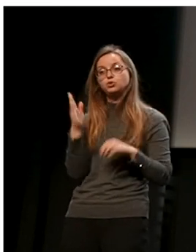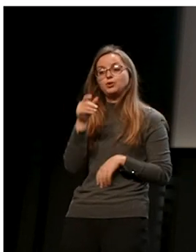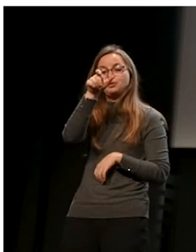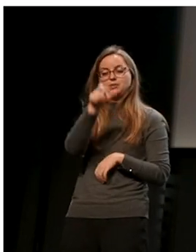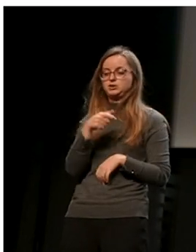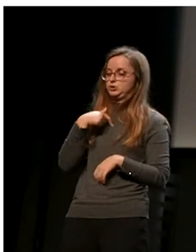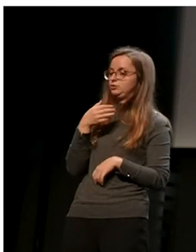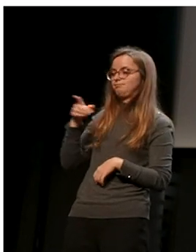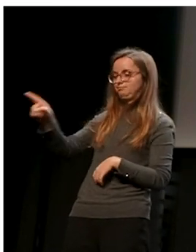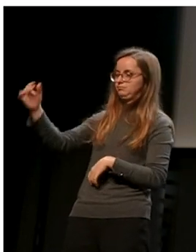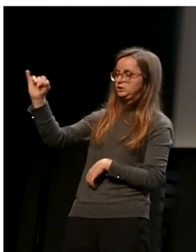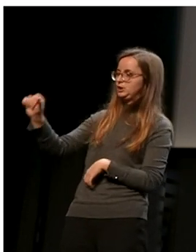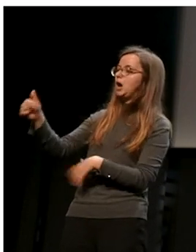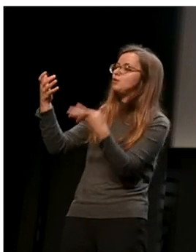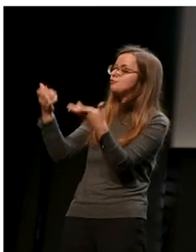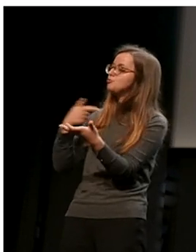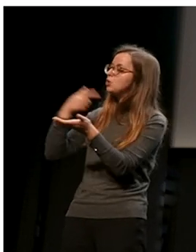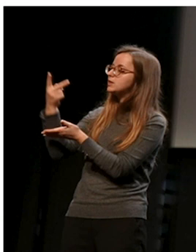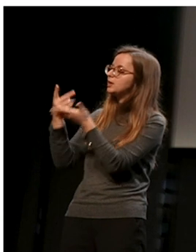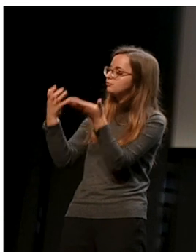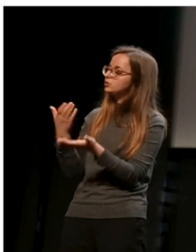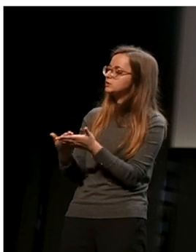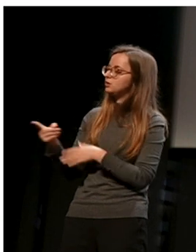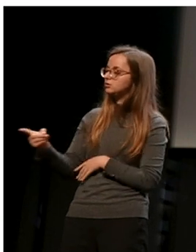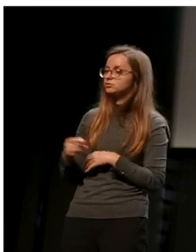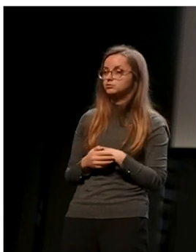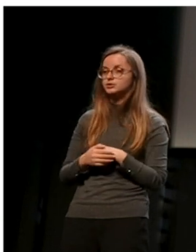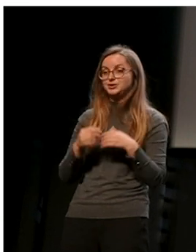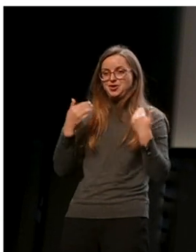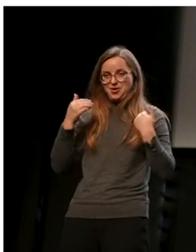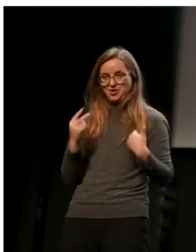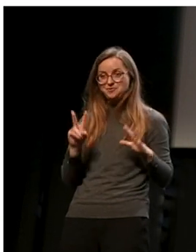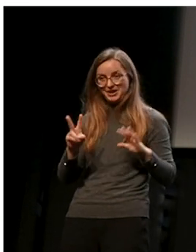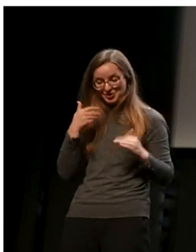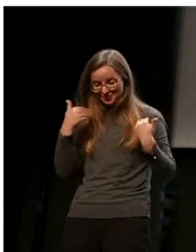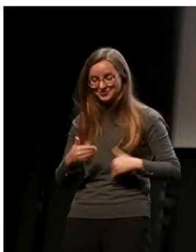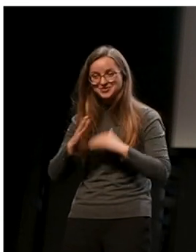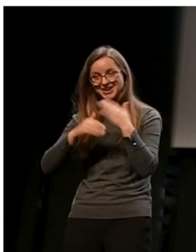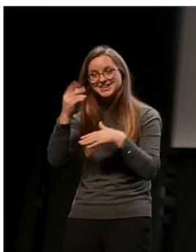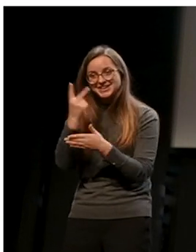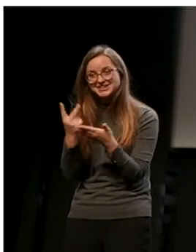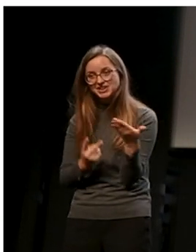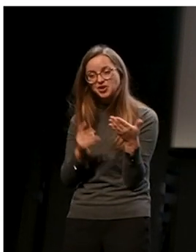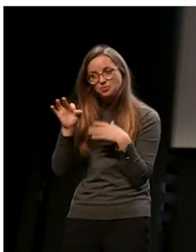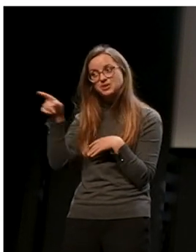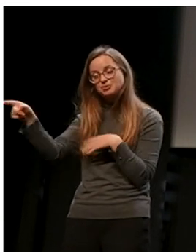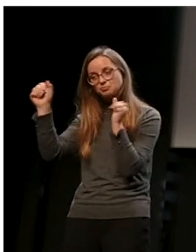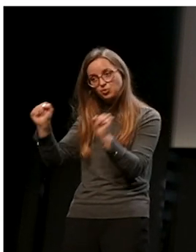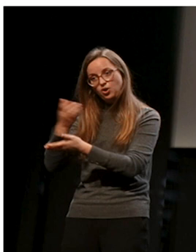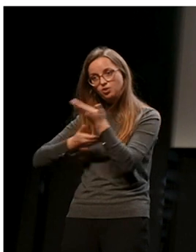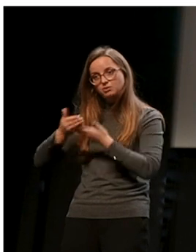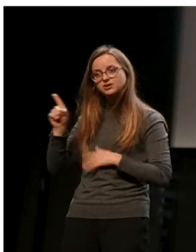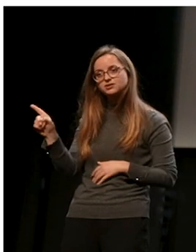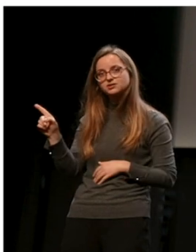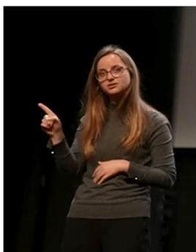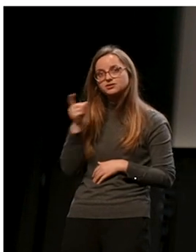je veux une illustration finie. Et là, c'est un illustrateur qui vous dit ça. C'est, oui, c'est du remplacement, en fait. À un moment, si on